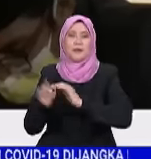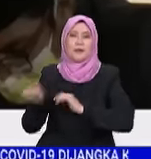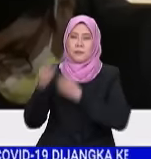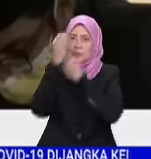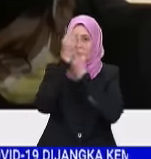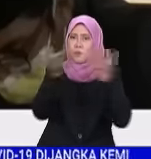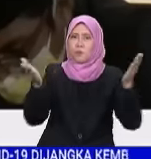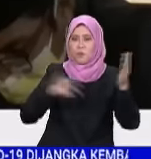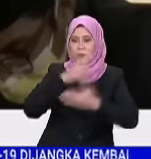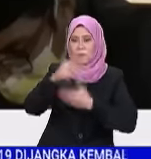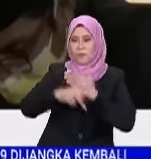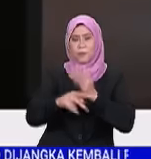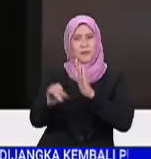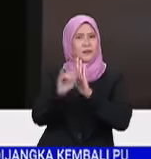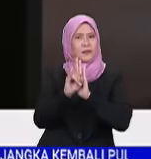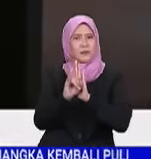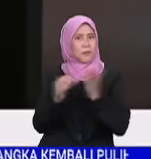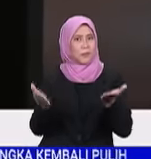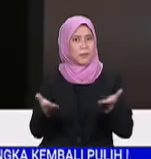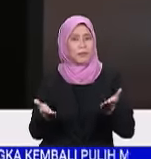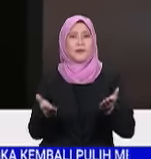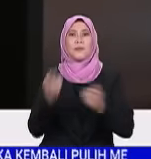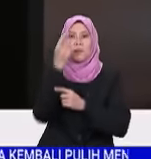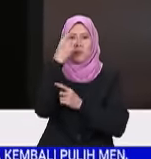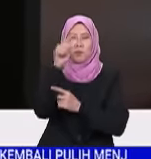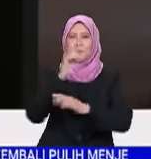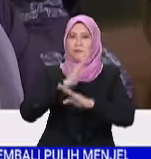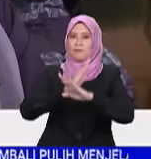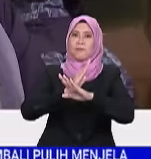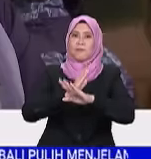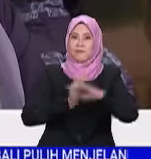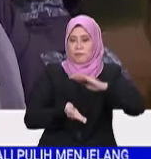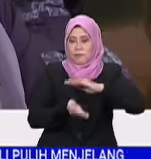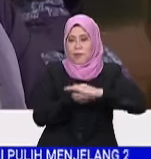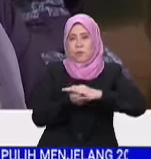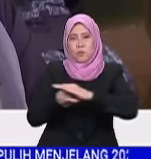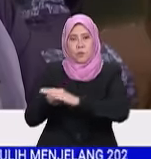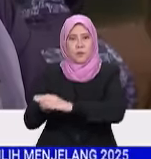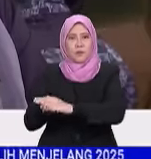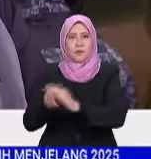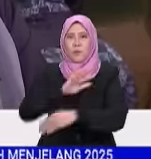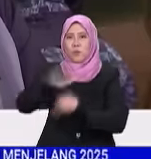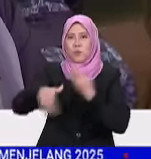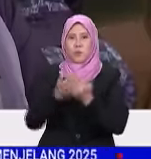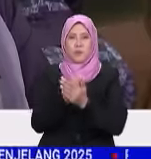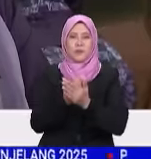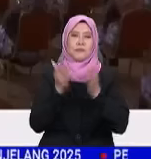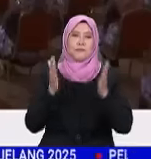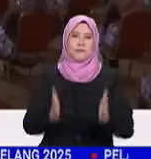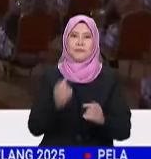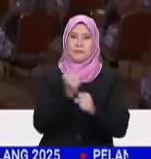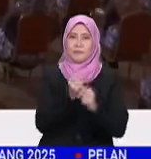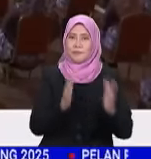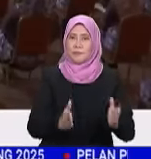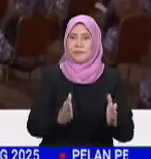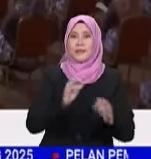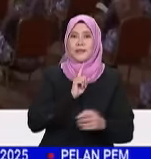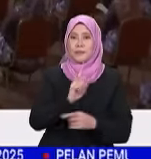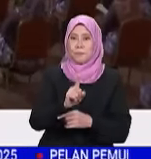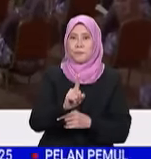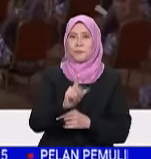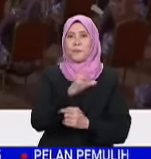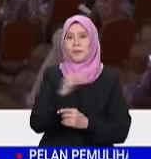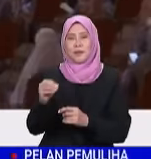tujuan utama program integriti ini bagi menentang aktiviti rasuah dalam kalangan seluruh lapisan warg kerja jahin